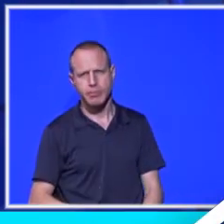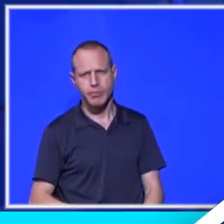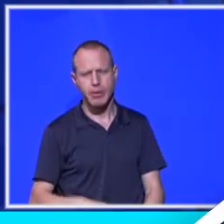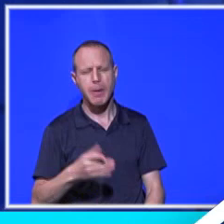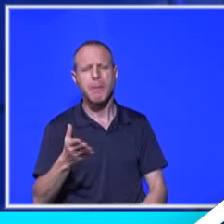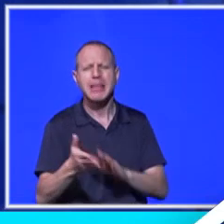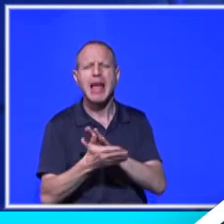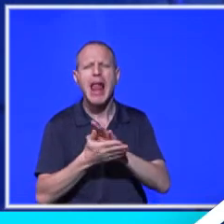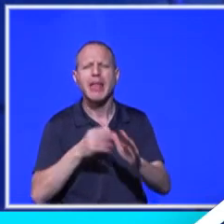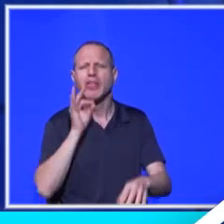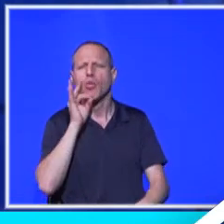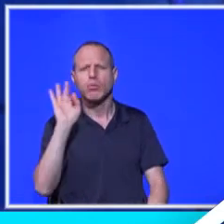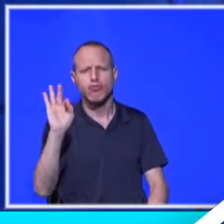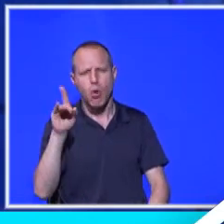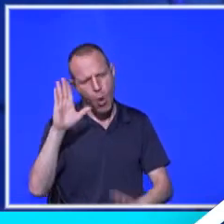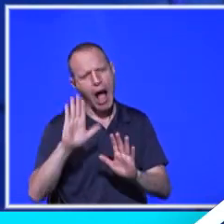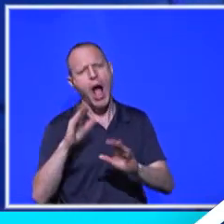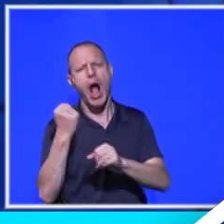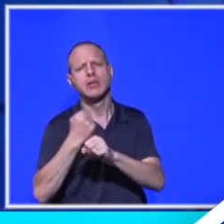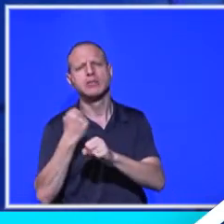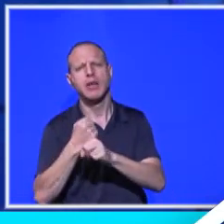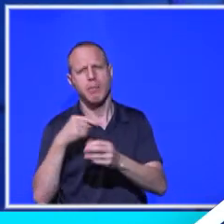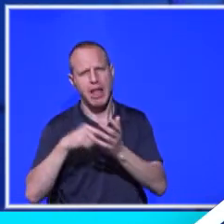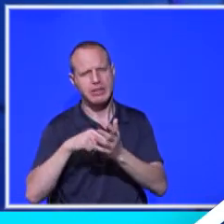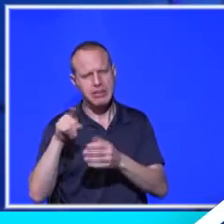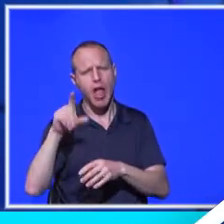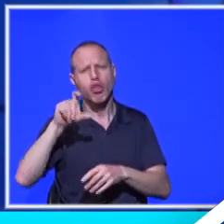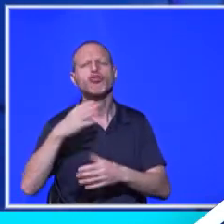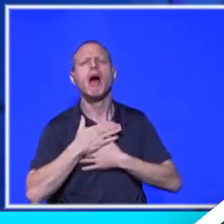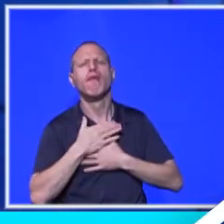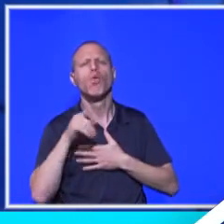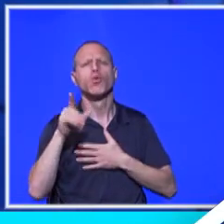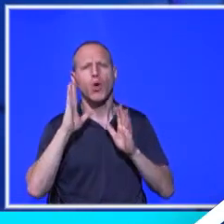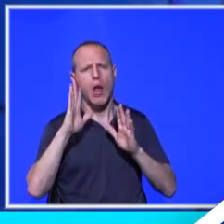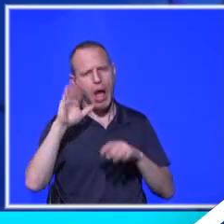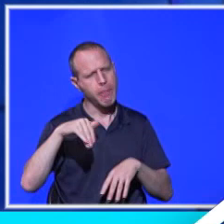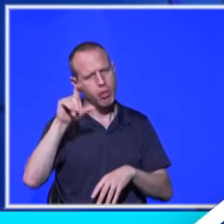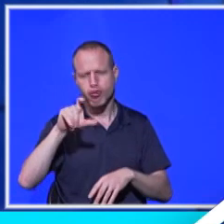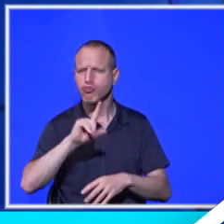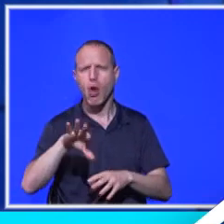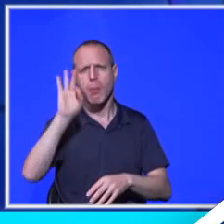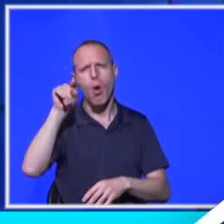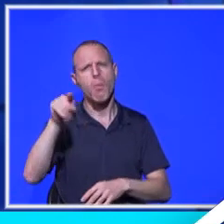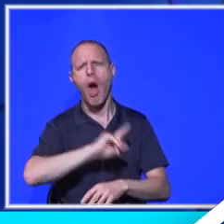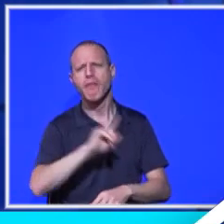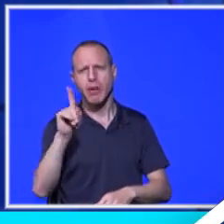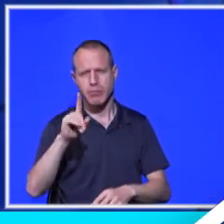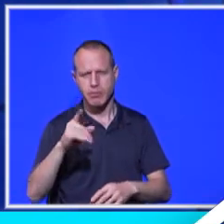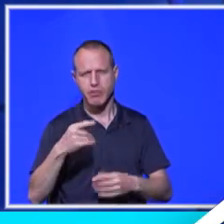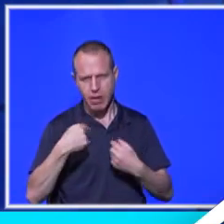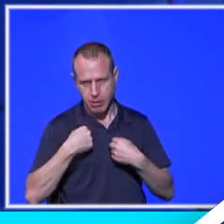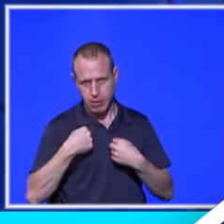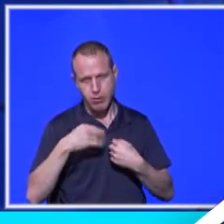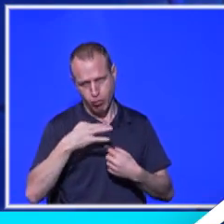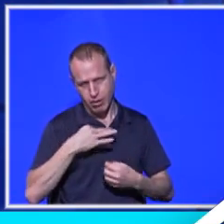משחר נעוריו, זה מה שהוא עשה. בגלל זה, אנשים אהבו אותו כל כך, גם אנשים שלא הצביעו לו אף פעם. ואני, את יודעת, בשבילי זה היה